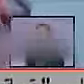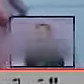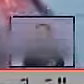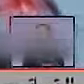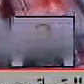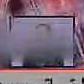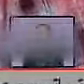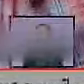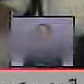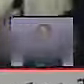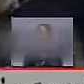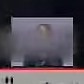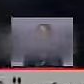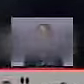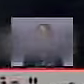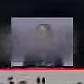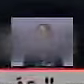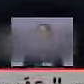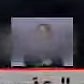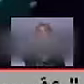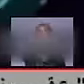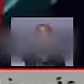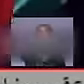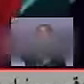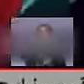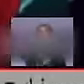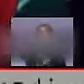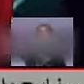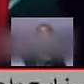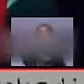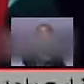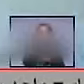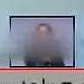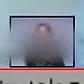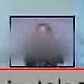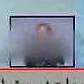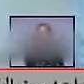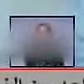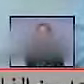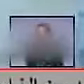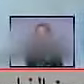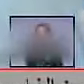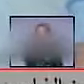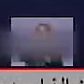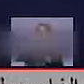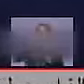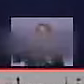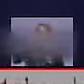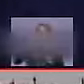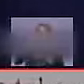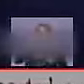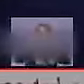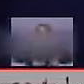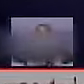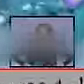احنا بكره الصبح هننزل بدري ونروح، يا اما نشتري معدات طبيه، يا اما نشتري فلاتر للكلى، يا